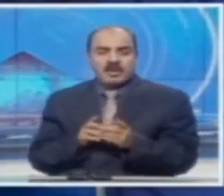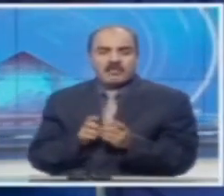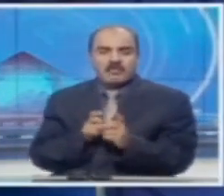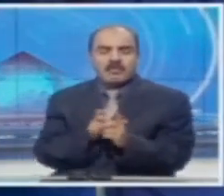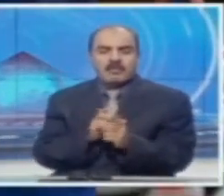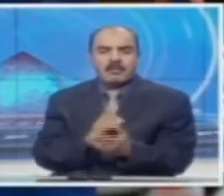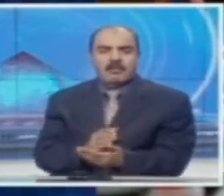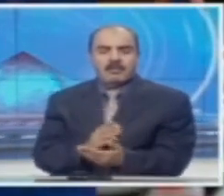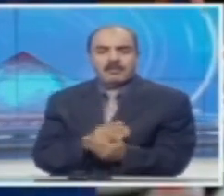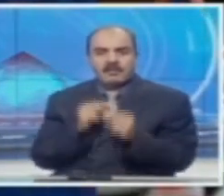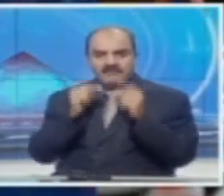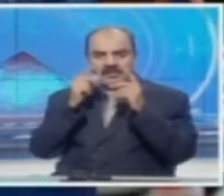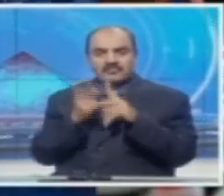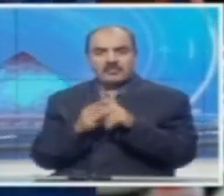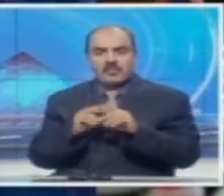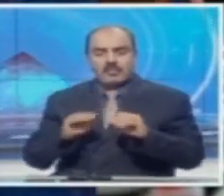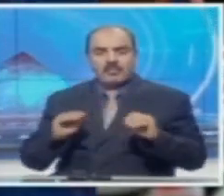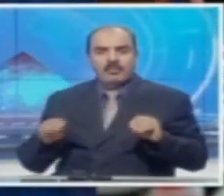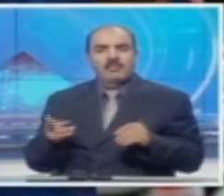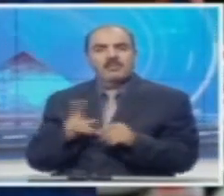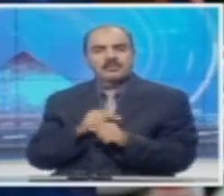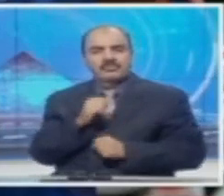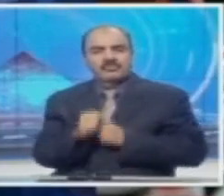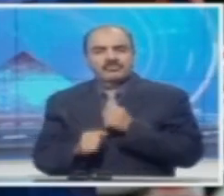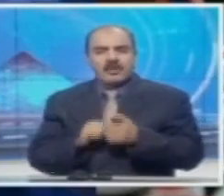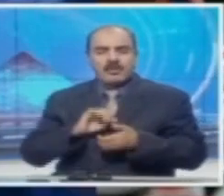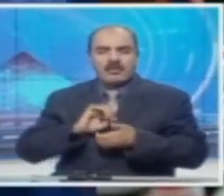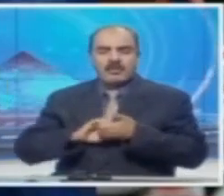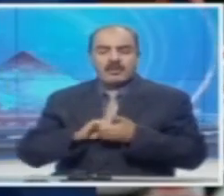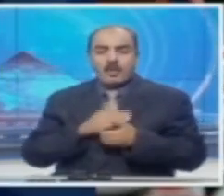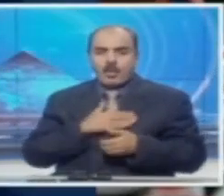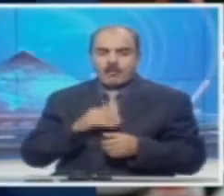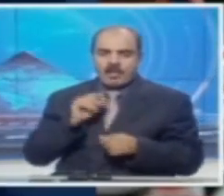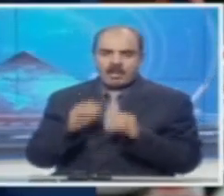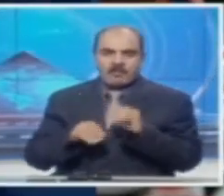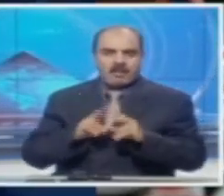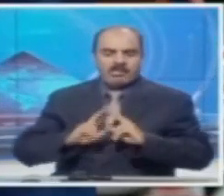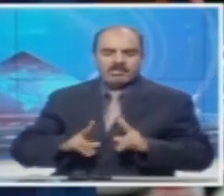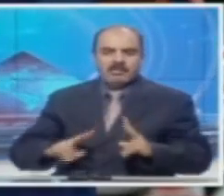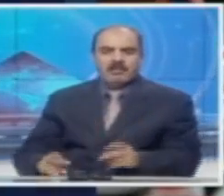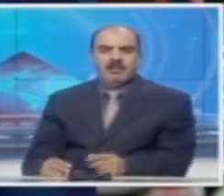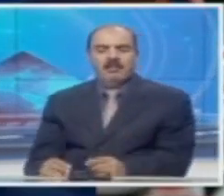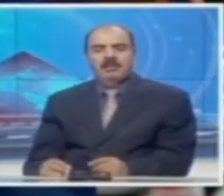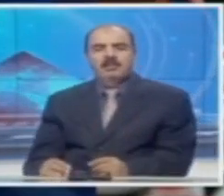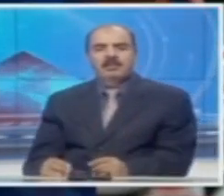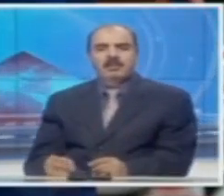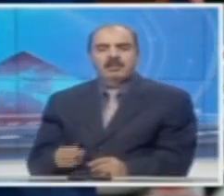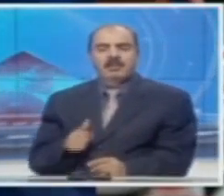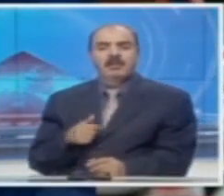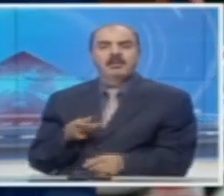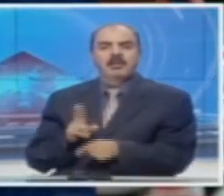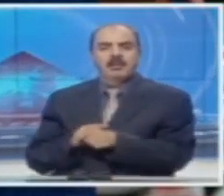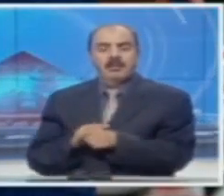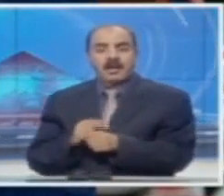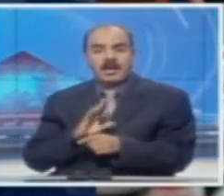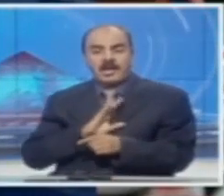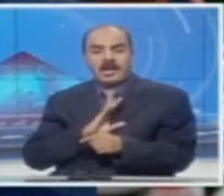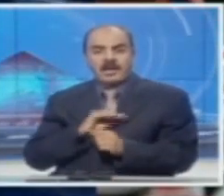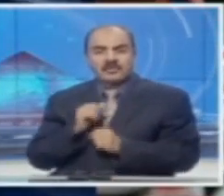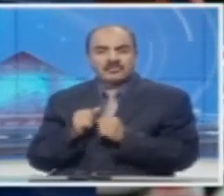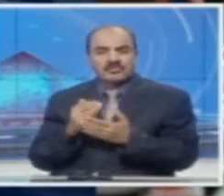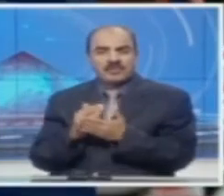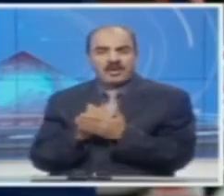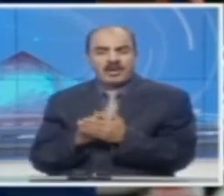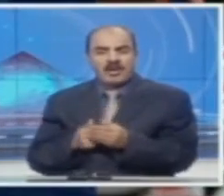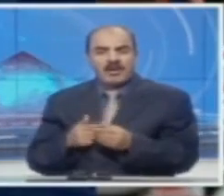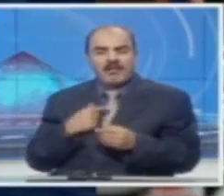من أجل توعية المجتمع المدني بالجهود التي تقوم بها الدولة في مختلف المجالات وما حققته القوات المسلحة من